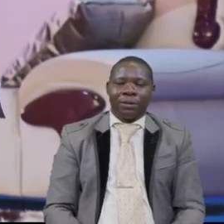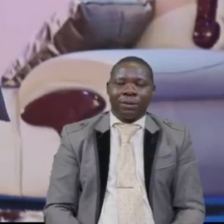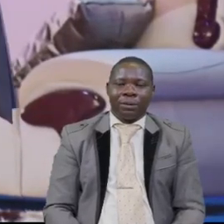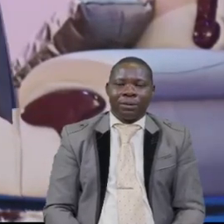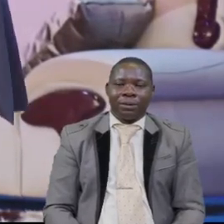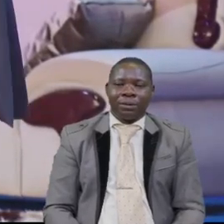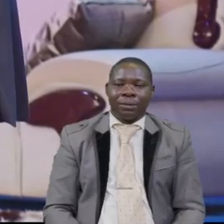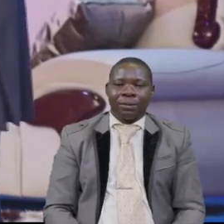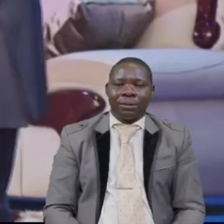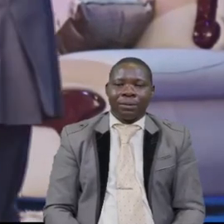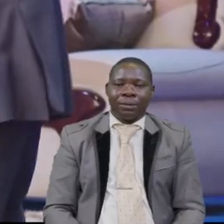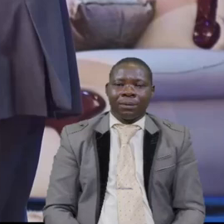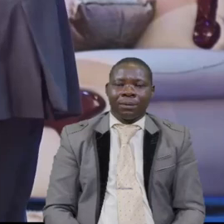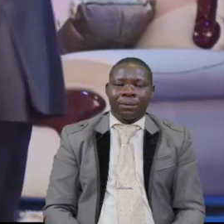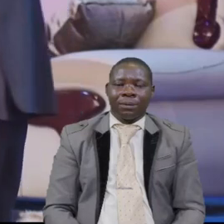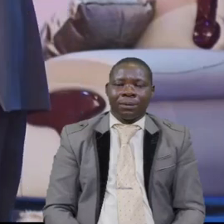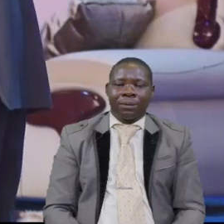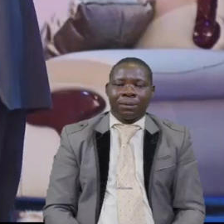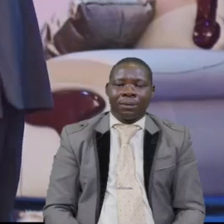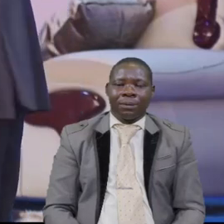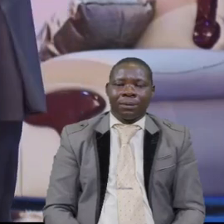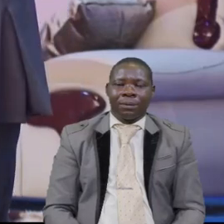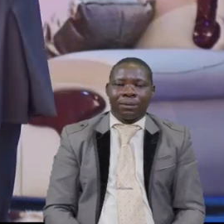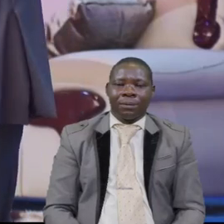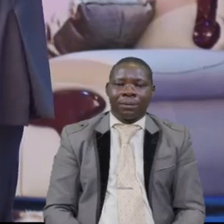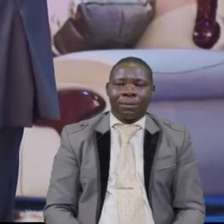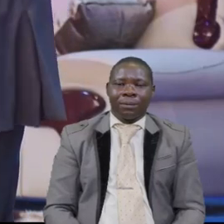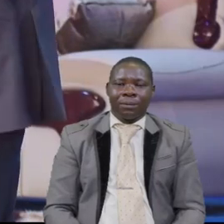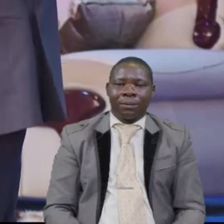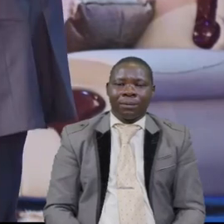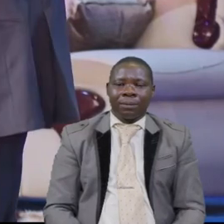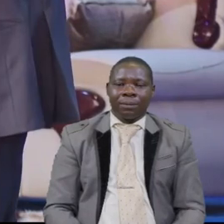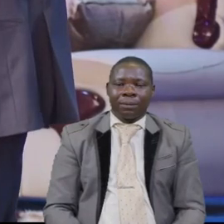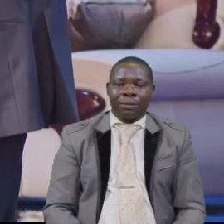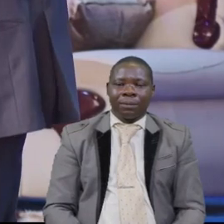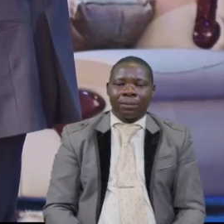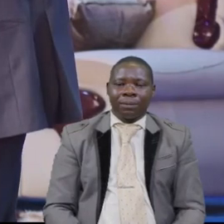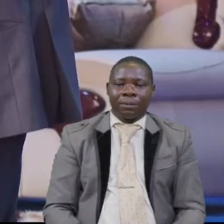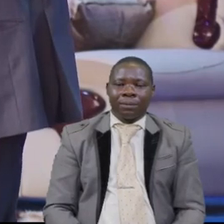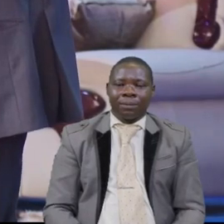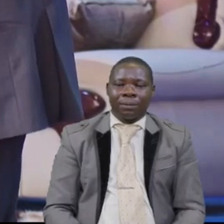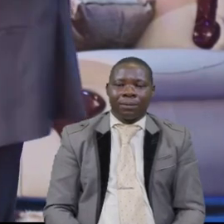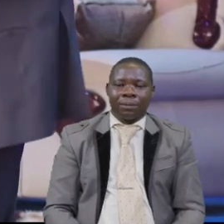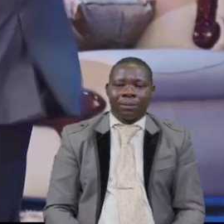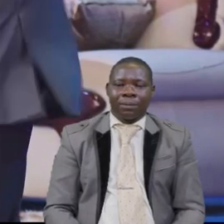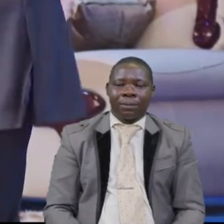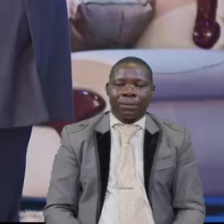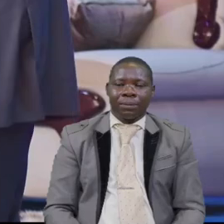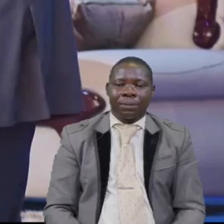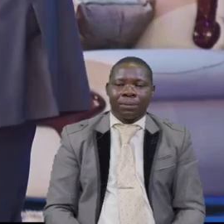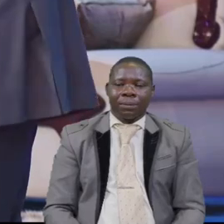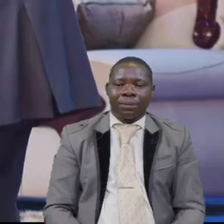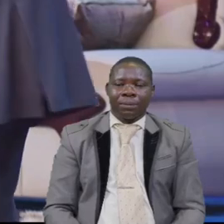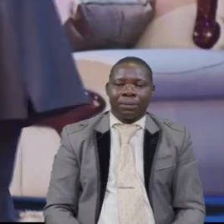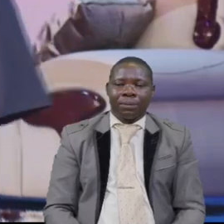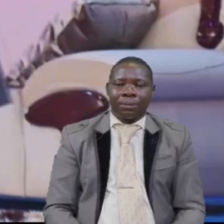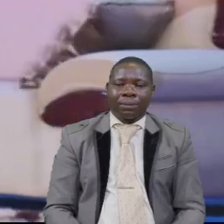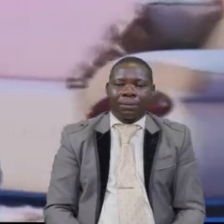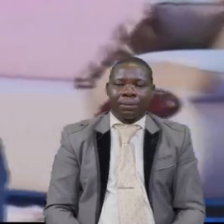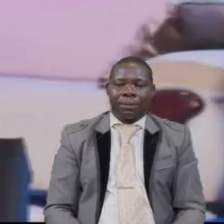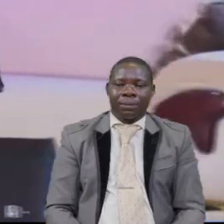jeûner encore il a dit je ne pris aucun m délicat pendant 21 jours J il priait et il